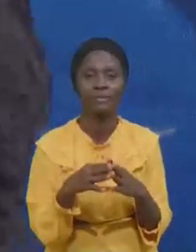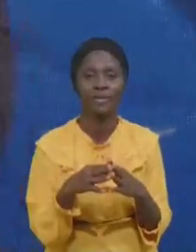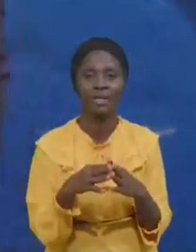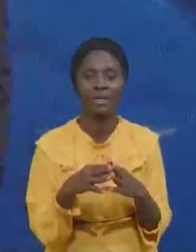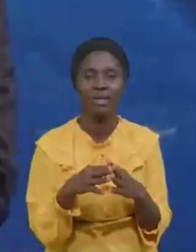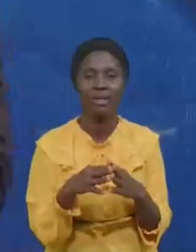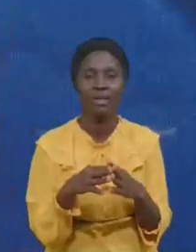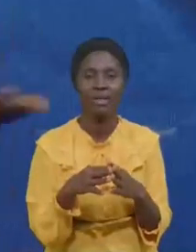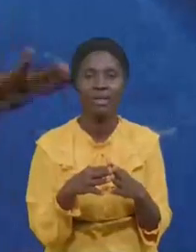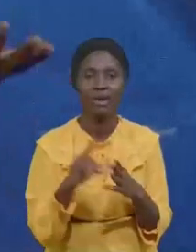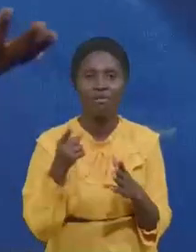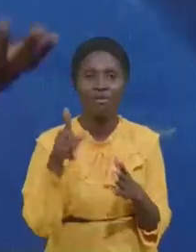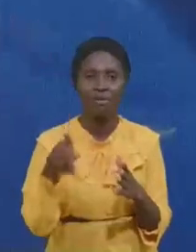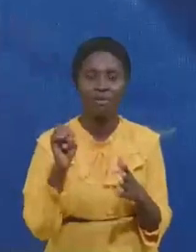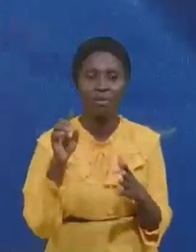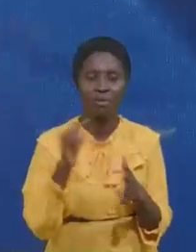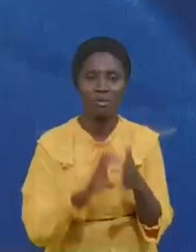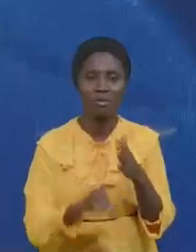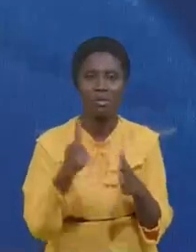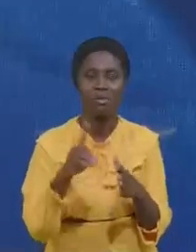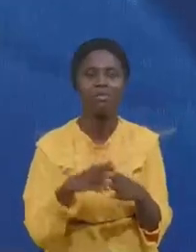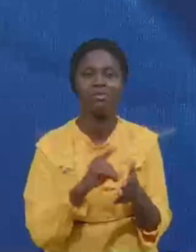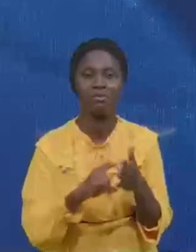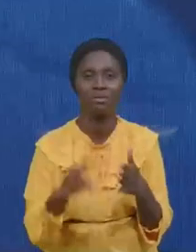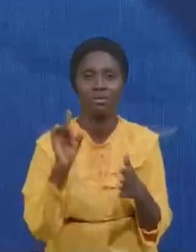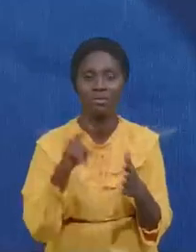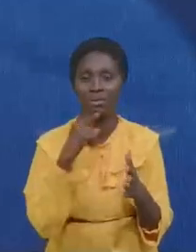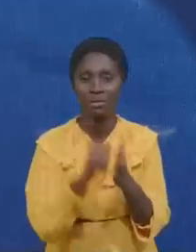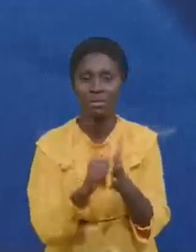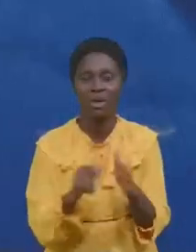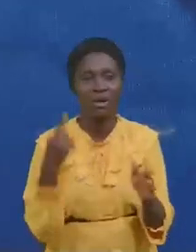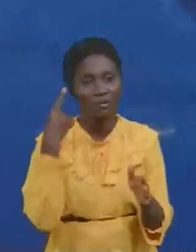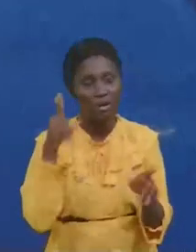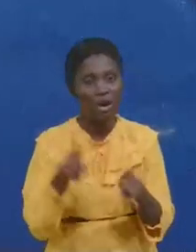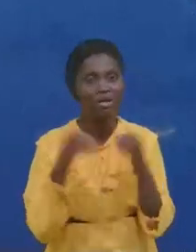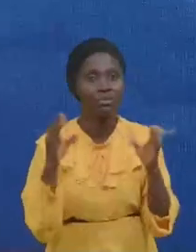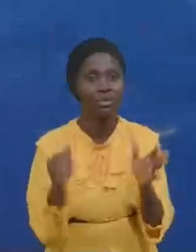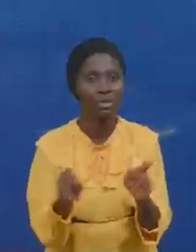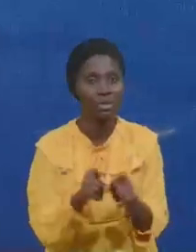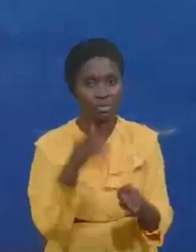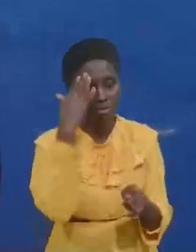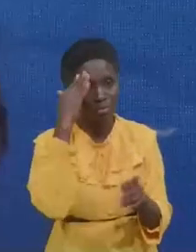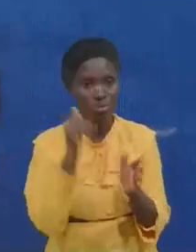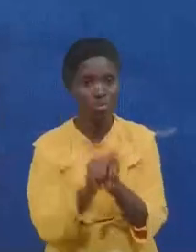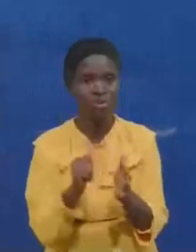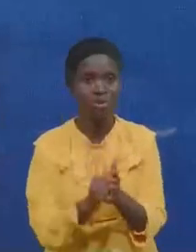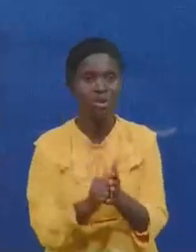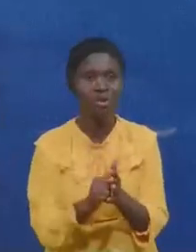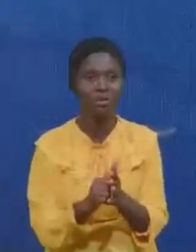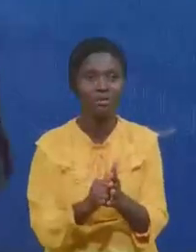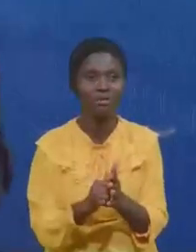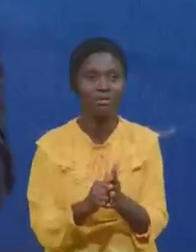1, 18. Sachant que ce n'est pas par des choses